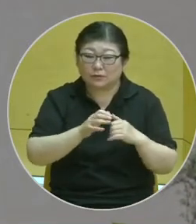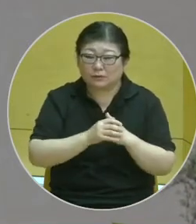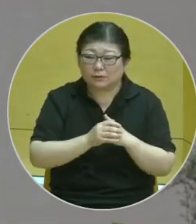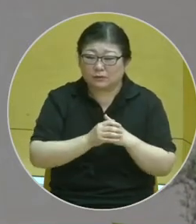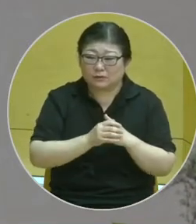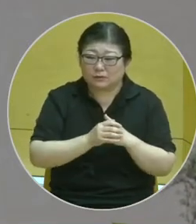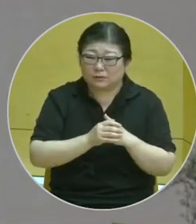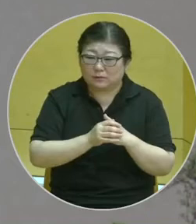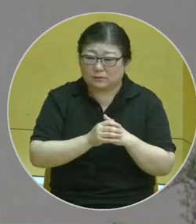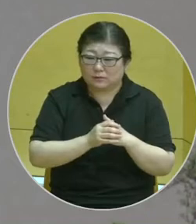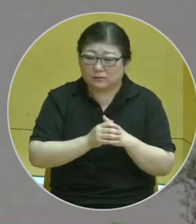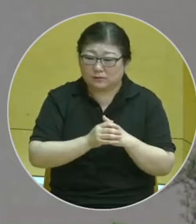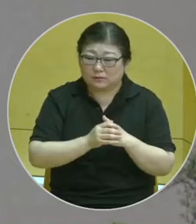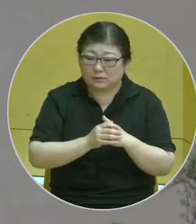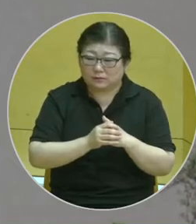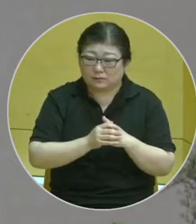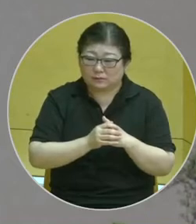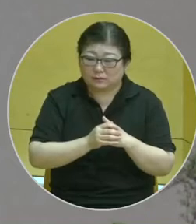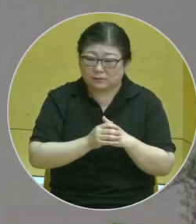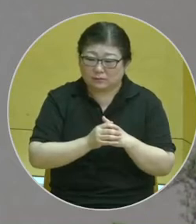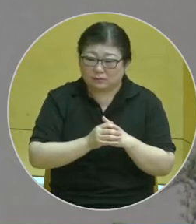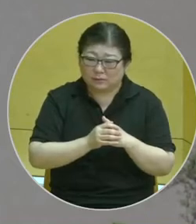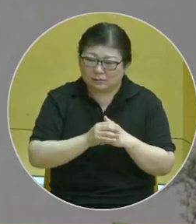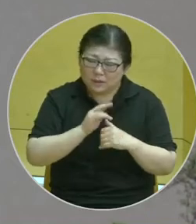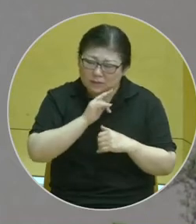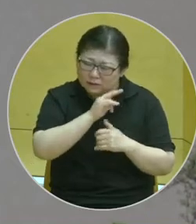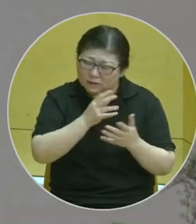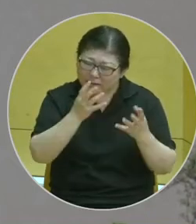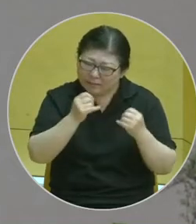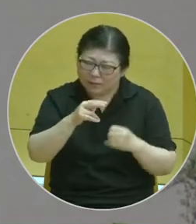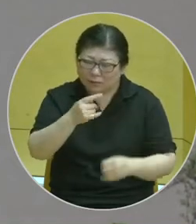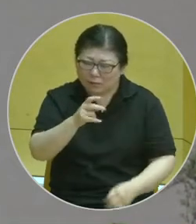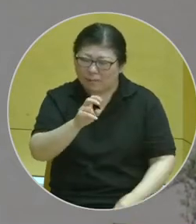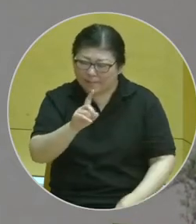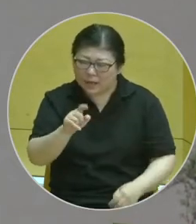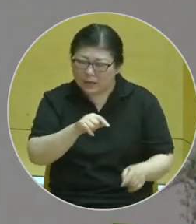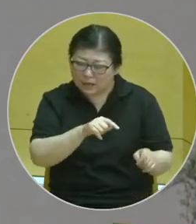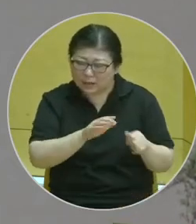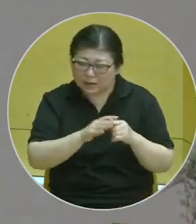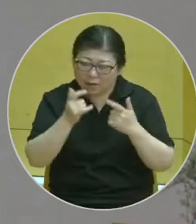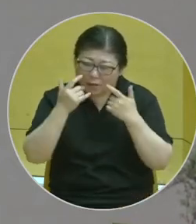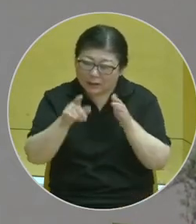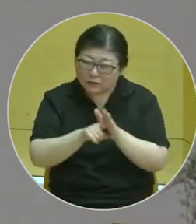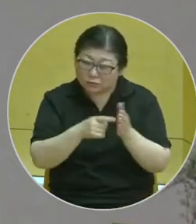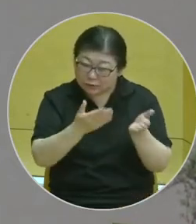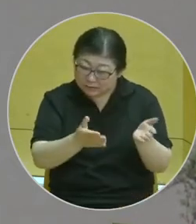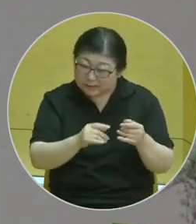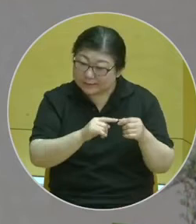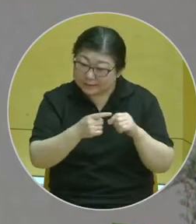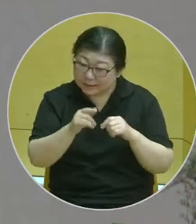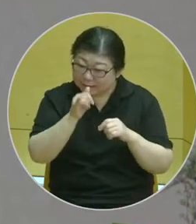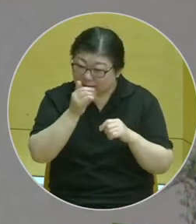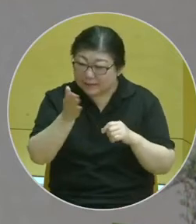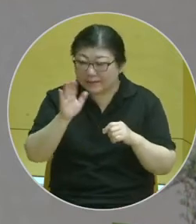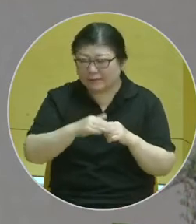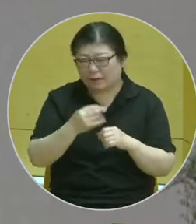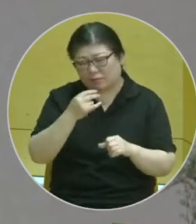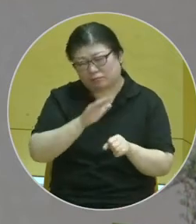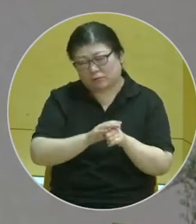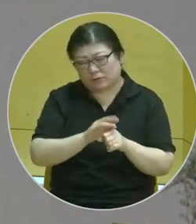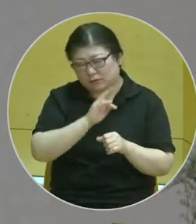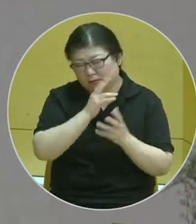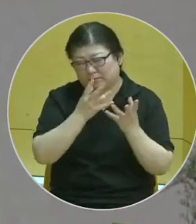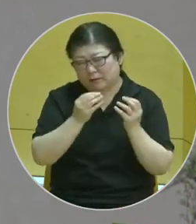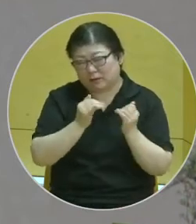뭐 그 찬성 속에 의심하는 도마 를 도마에게 확신 2시간은 가사 때문에 억울하게 의심이